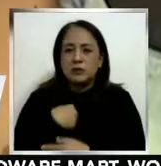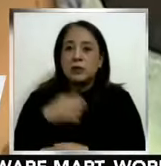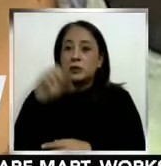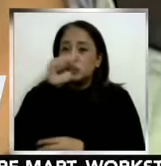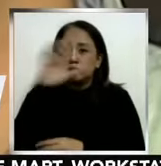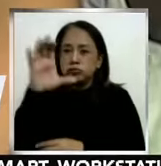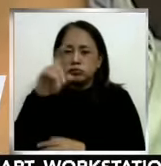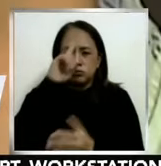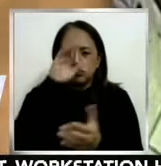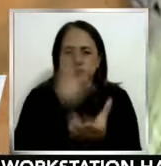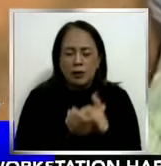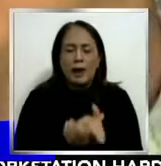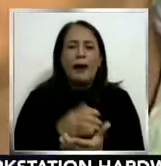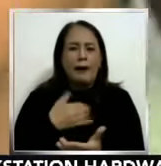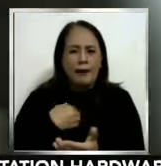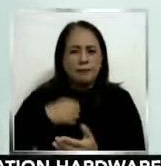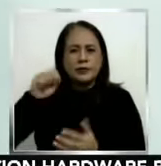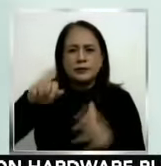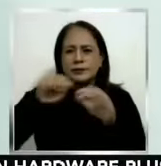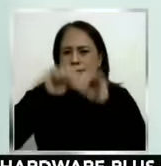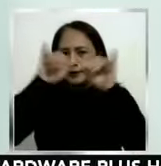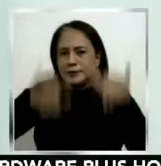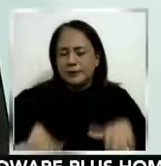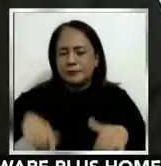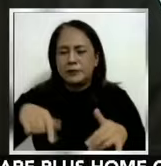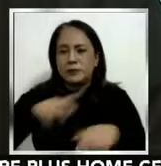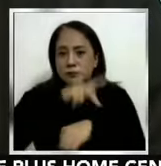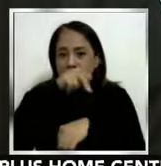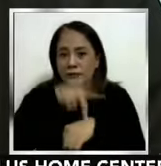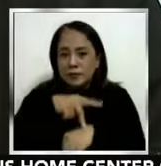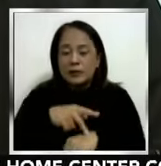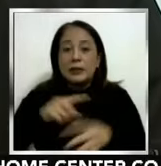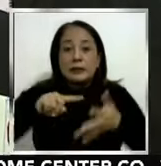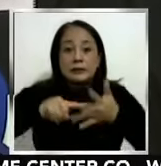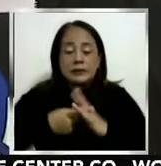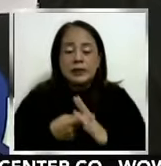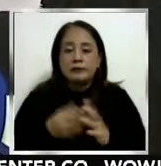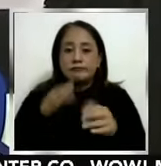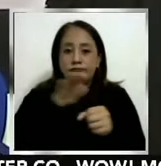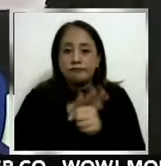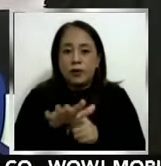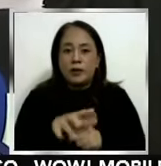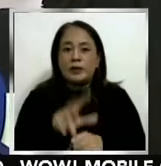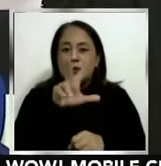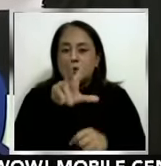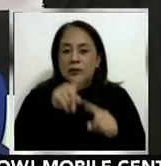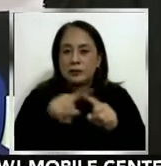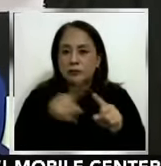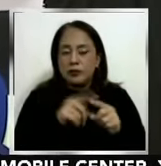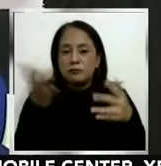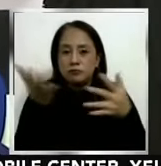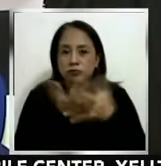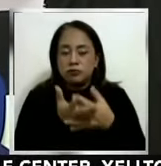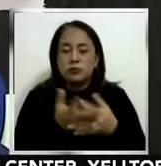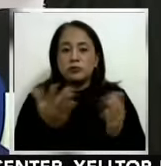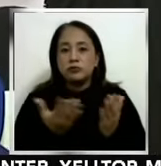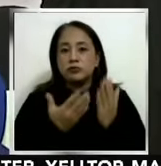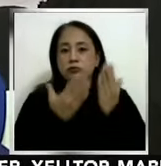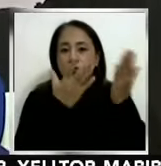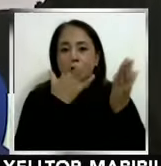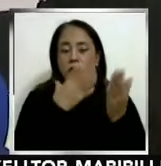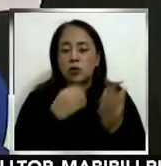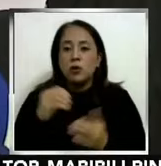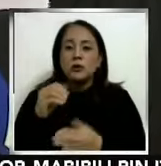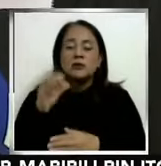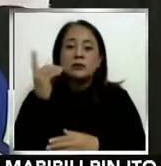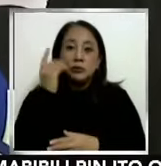may justice system sa Pilipinas. Nag-ugat ang kasong rape sa 3 magkakaibang reklamong rape na inihain ni Cornejo sa Piskalya